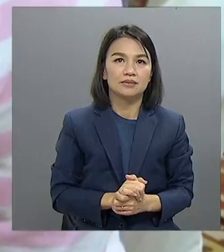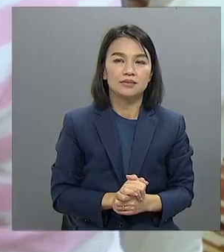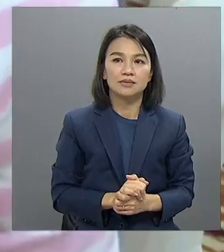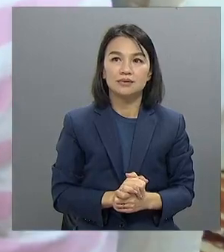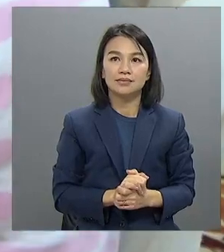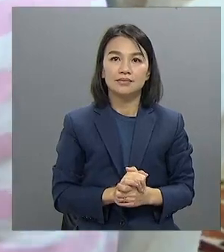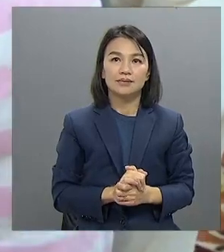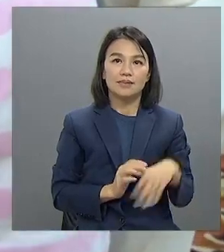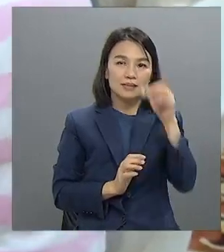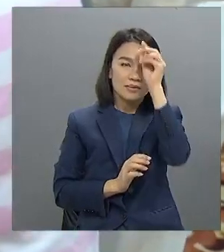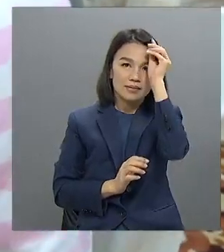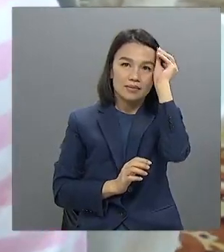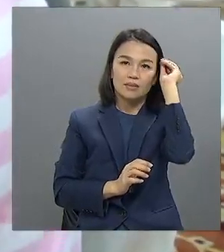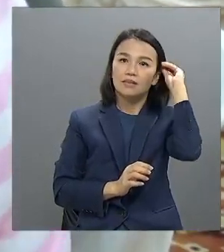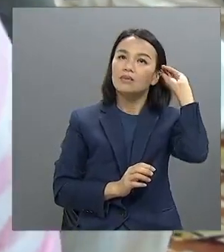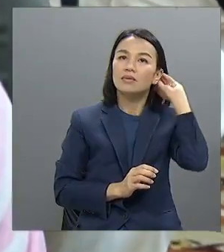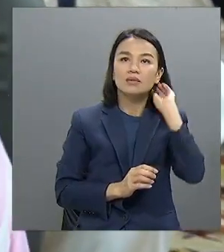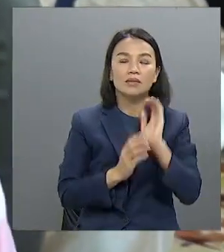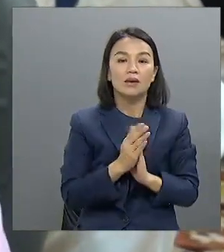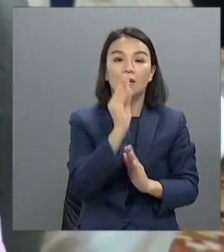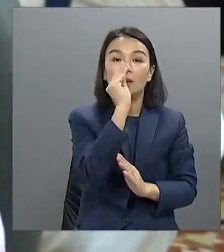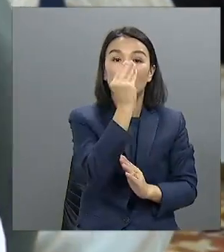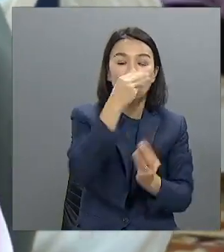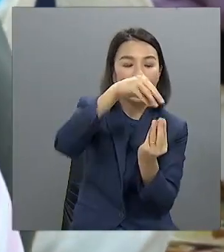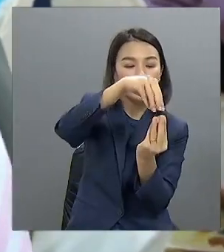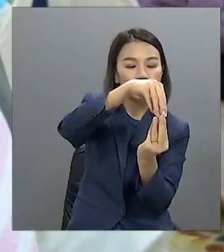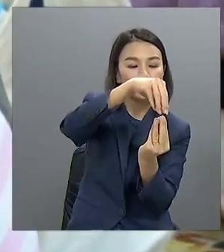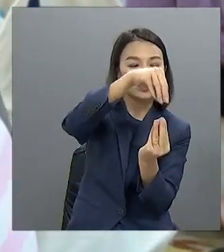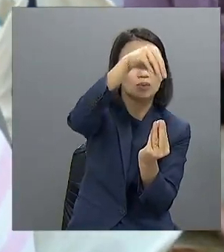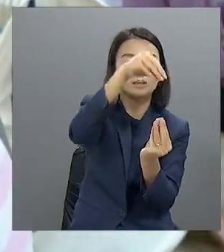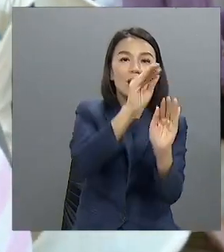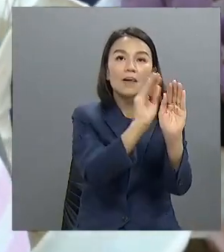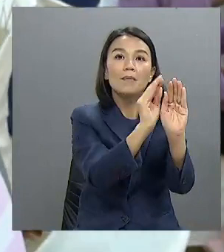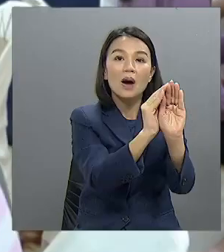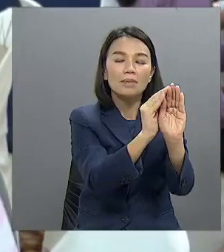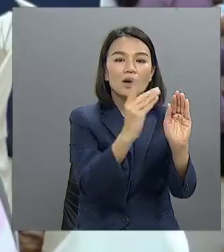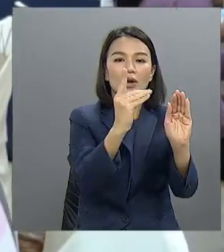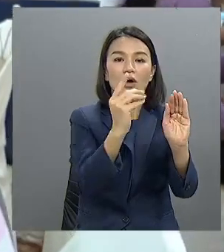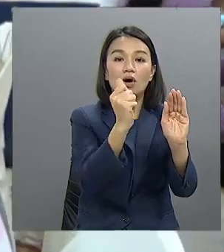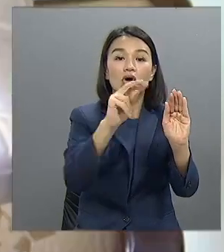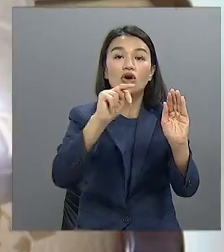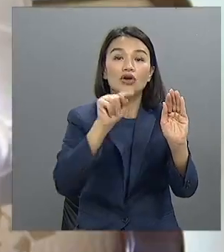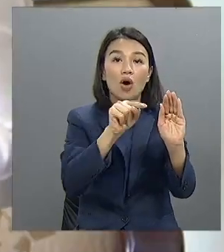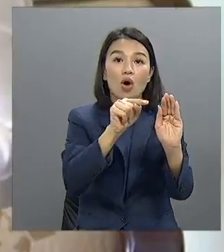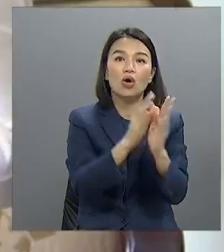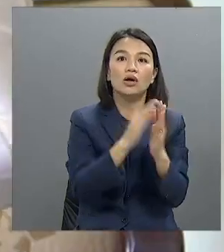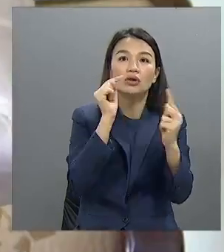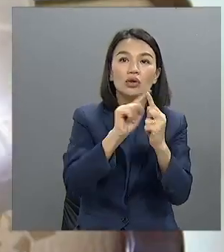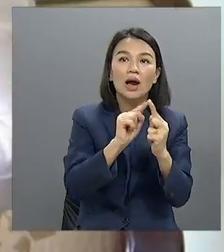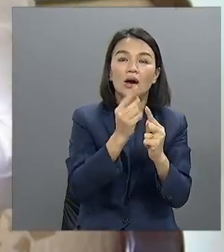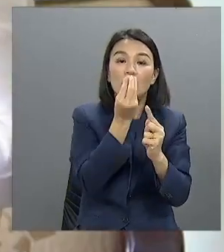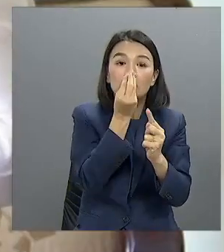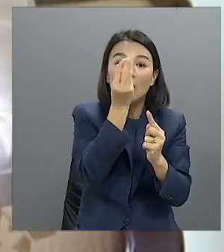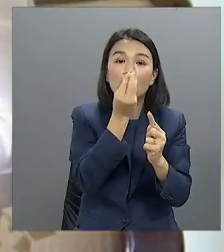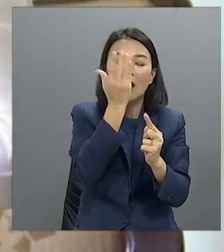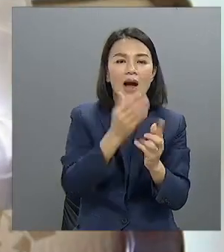จำปาดองเนี่ยอย่างแรกเลยเรารู้แล้วว่าดอกจำปาเนี่ยมีความเป็นดอกชั้นสูงผู้ที่คิดค้นนะคะ